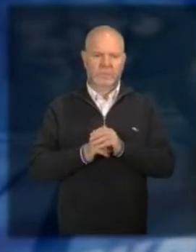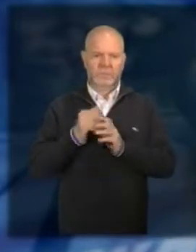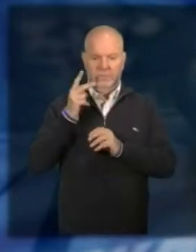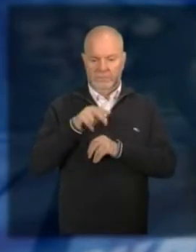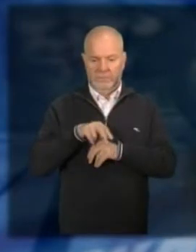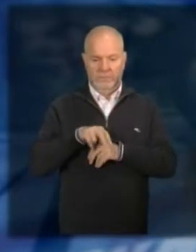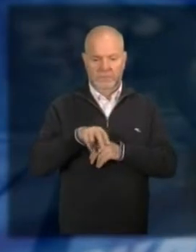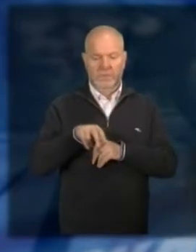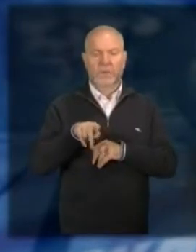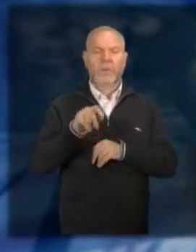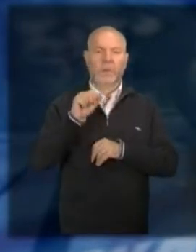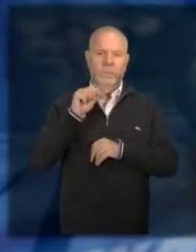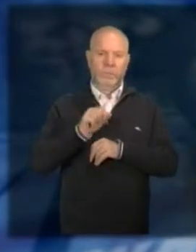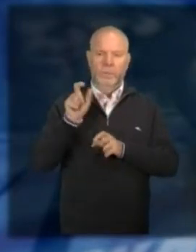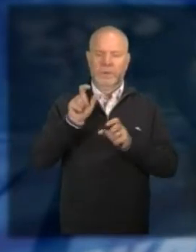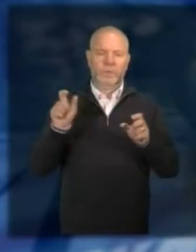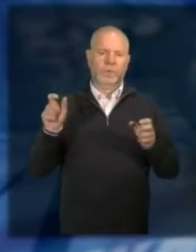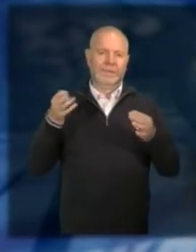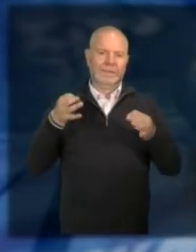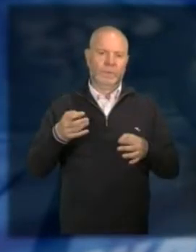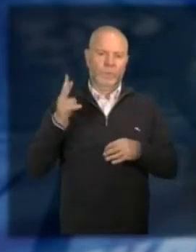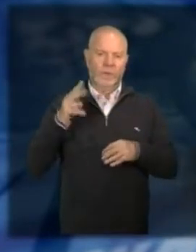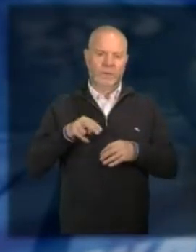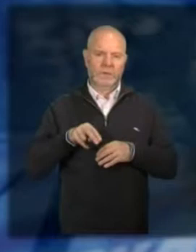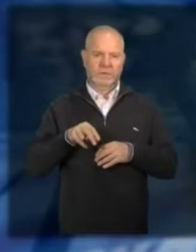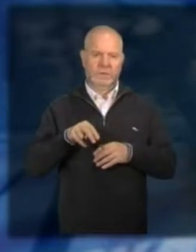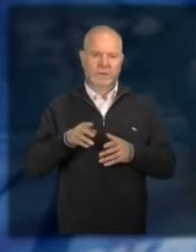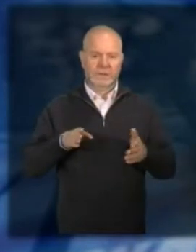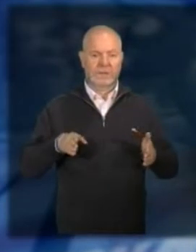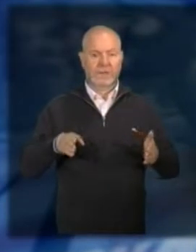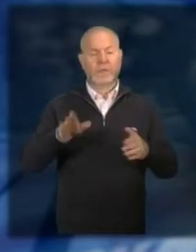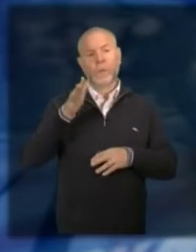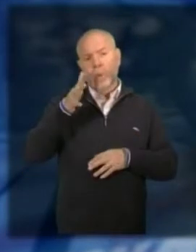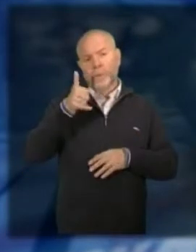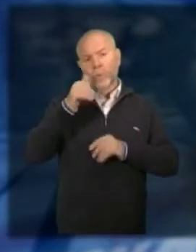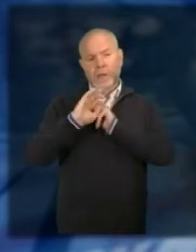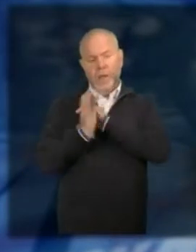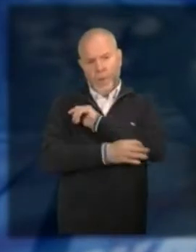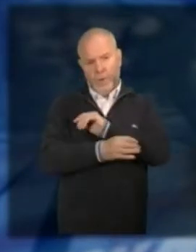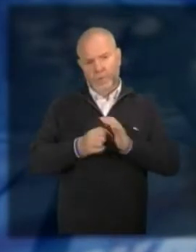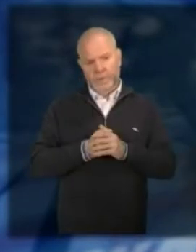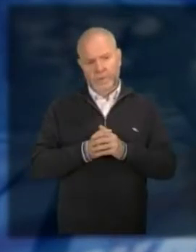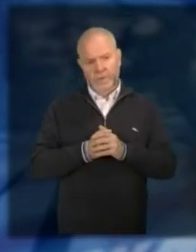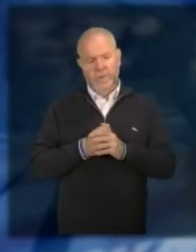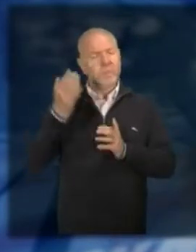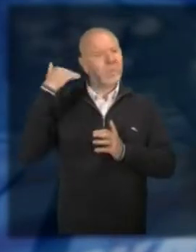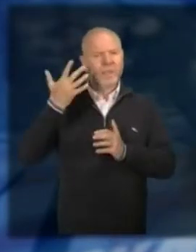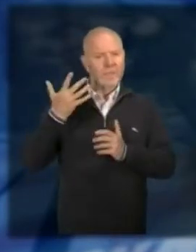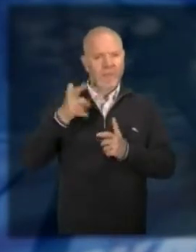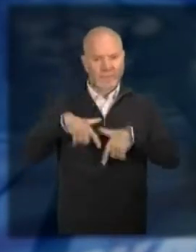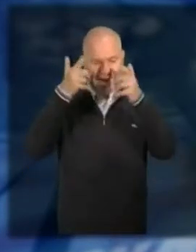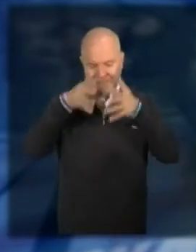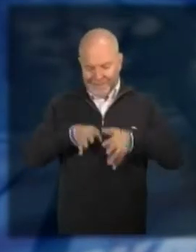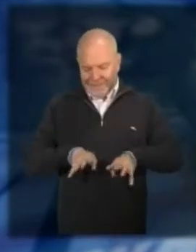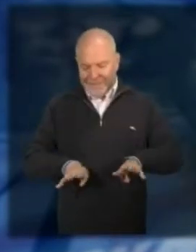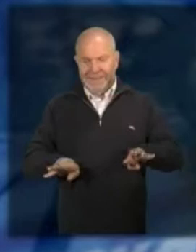marciapiedi consente ai pedoni di muoversi con maggior sicurezza nella via lunga quasi un chilometro. Le radici degli alberi infatti avevano creato